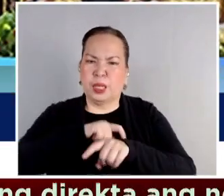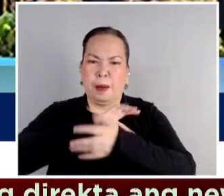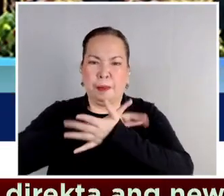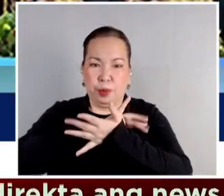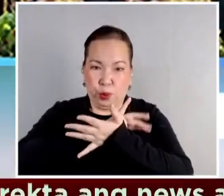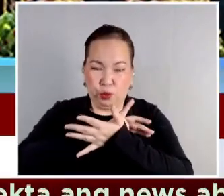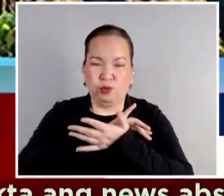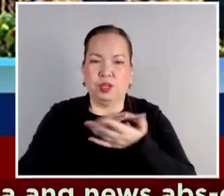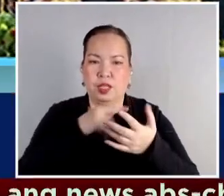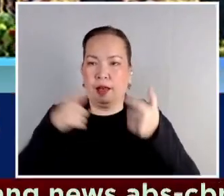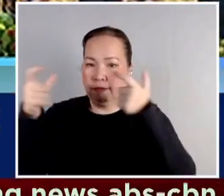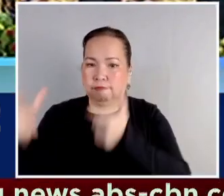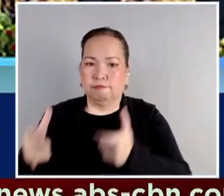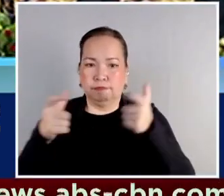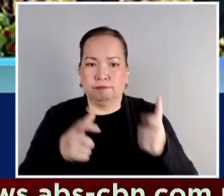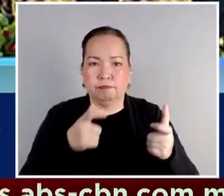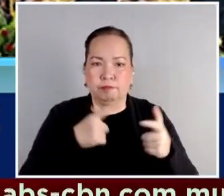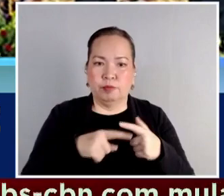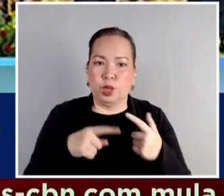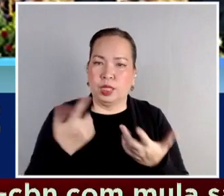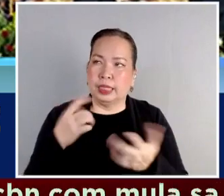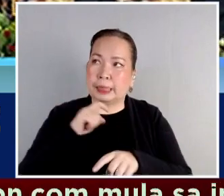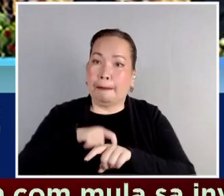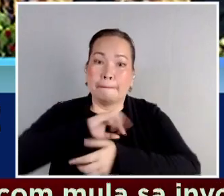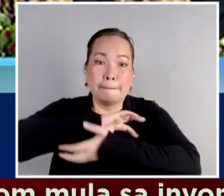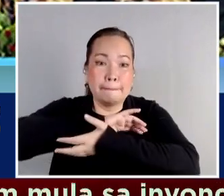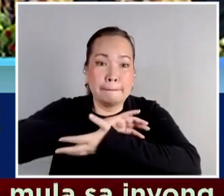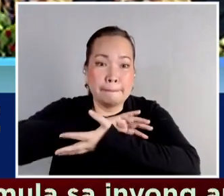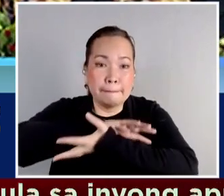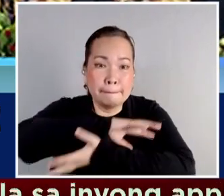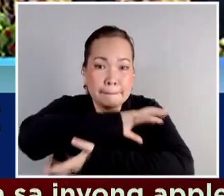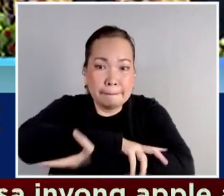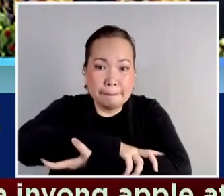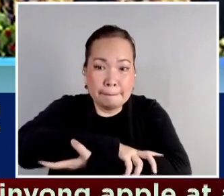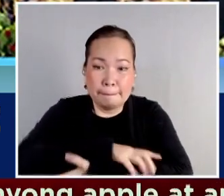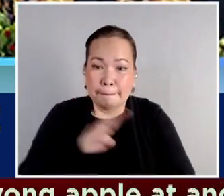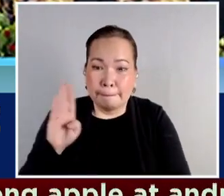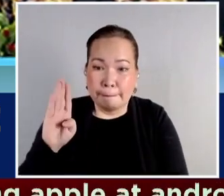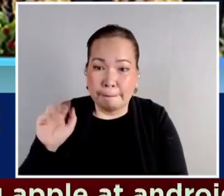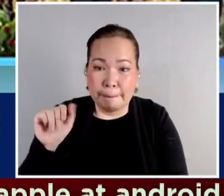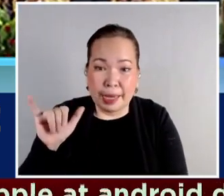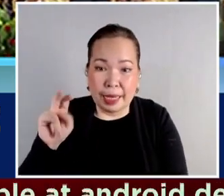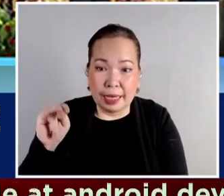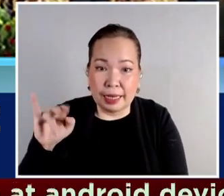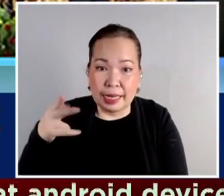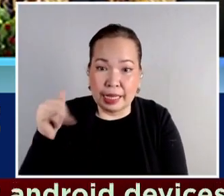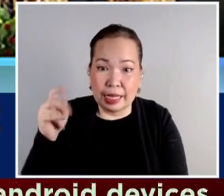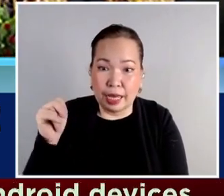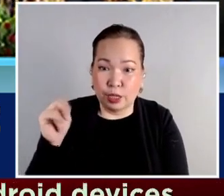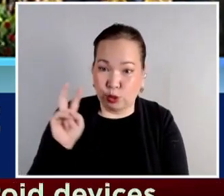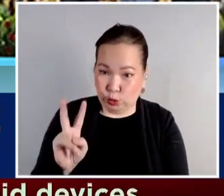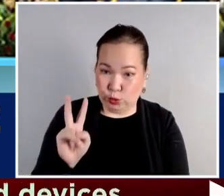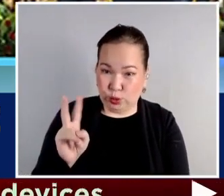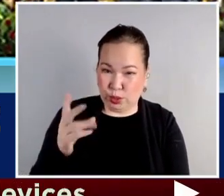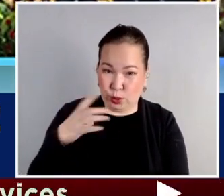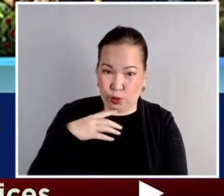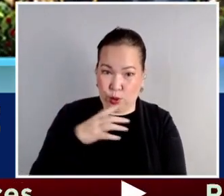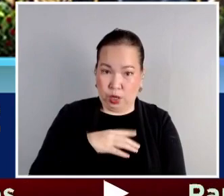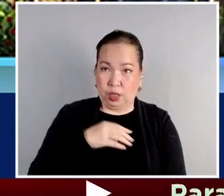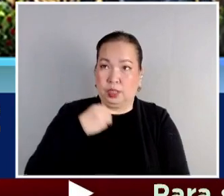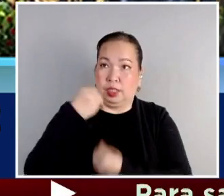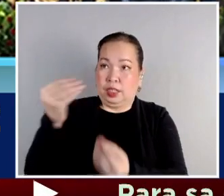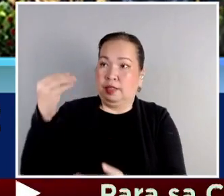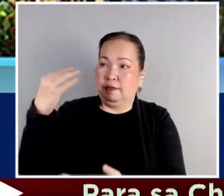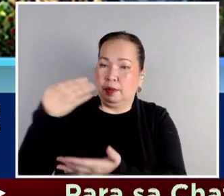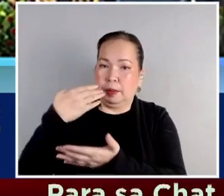to because Bayanihan 2 gave DBMPS yung powers or authority to do yung